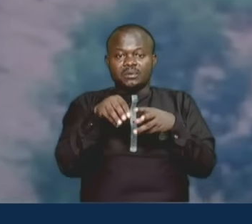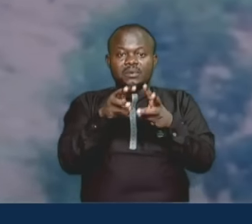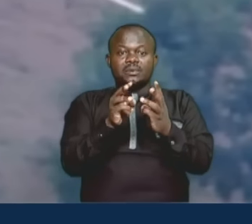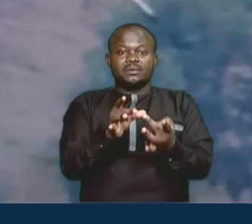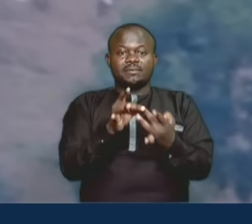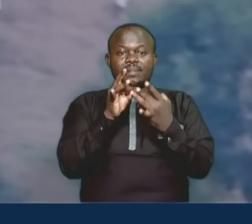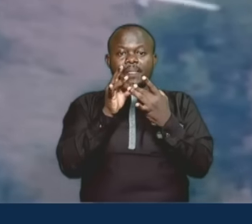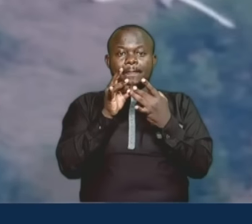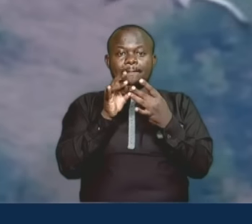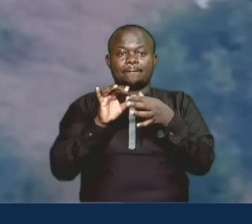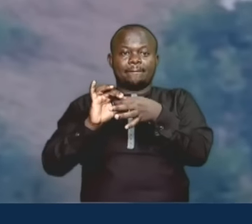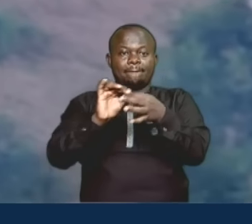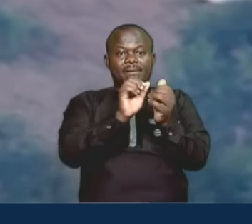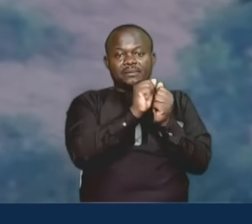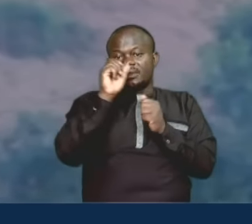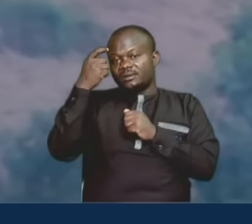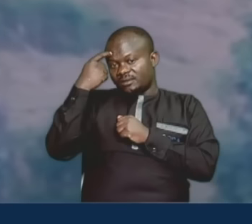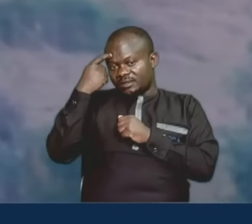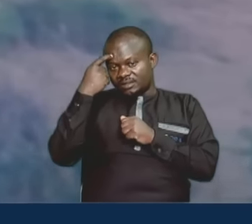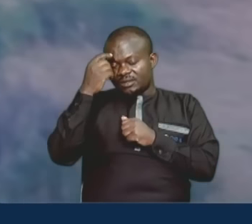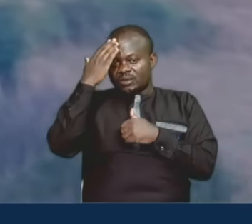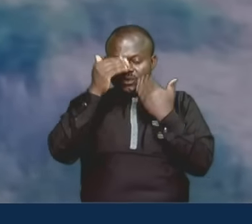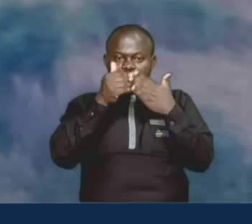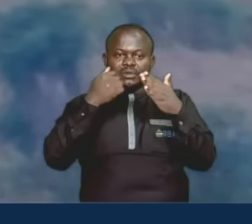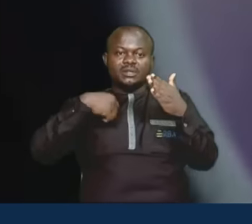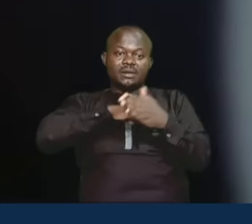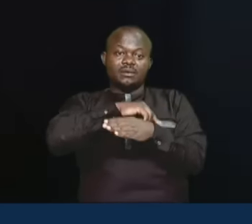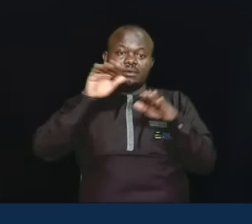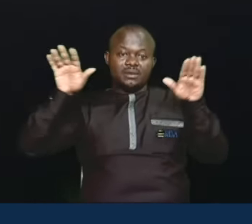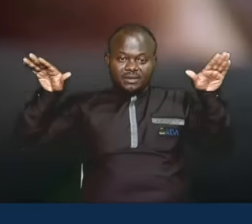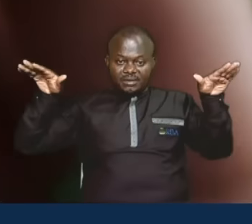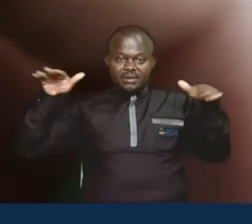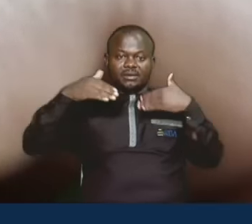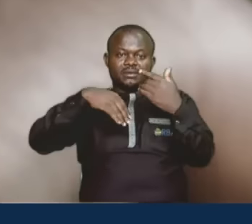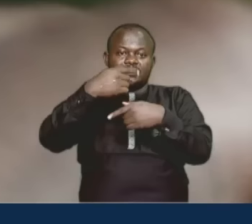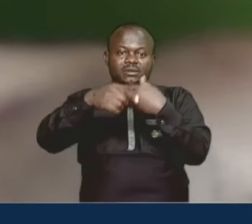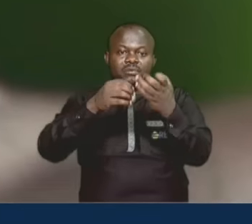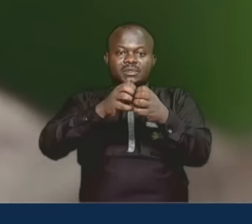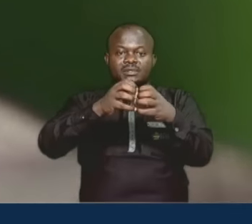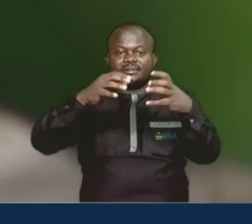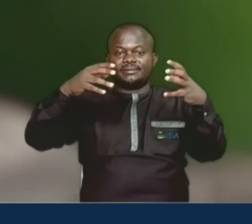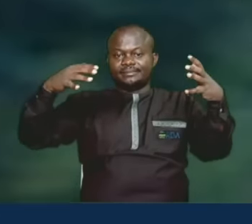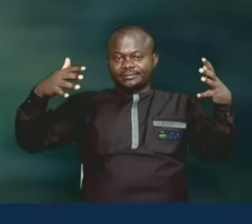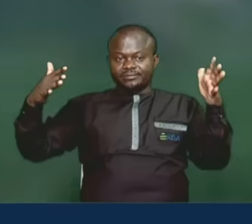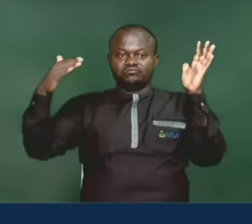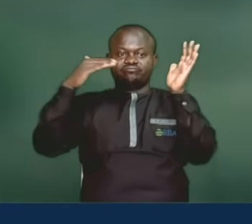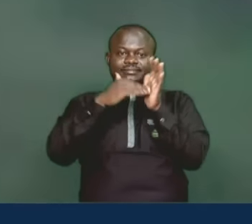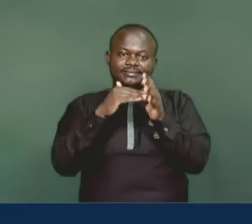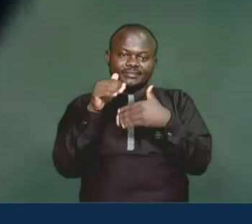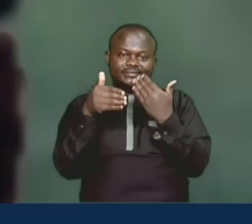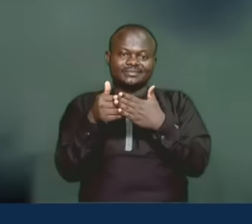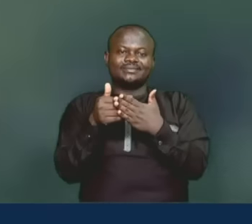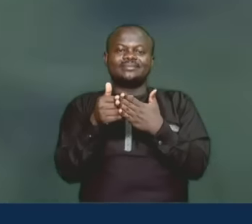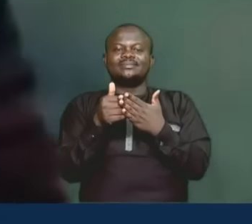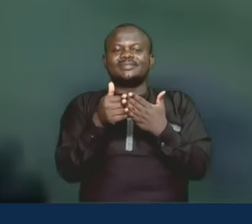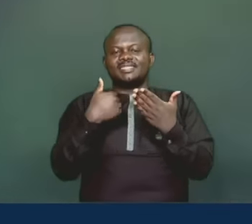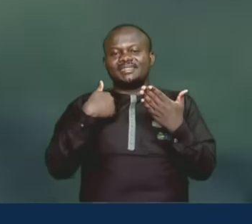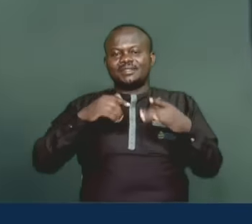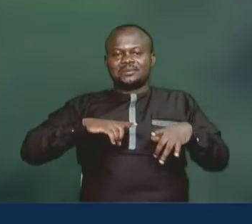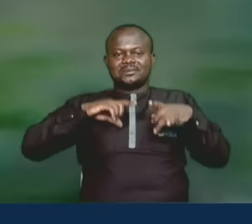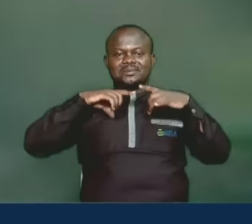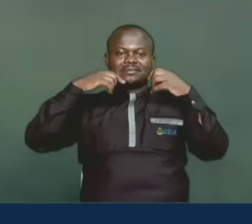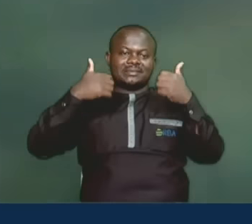dufatanyije na leta, ni ukugira ngo imisambi ikomeze yororoke kandi isugire isagambe. Ni